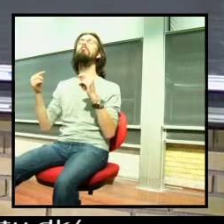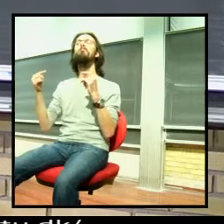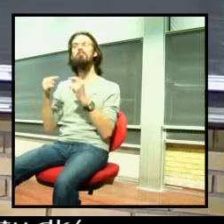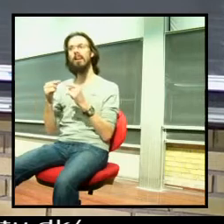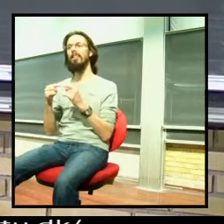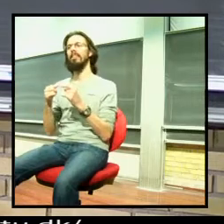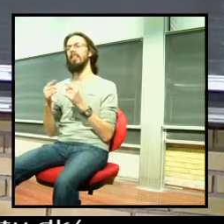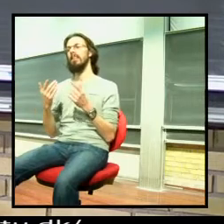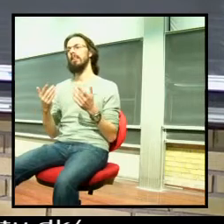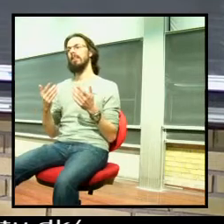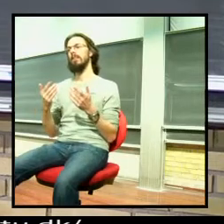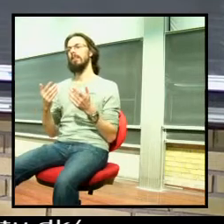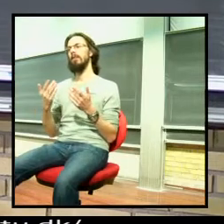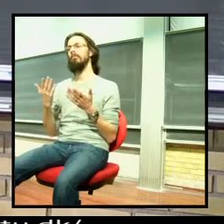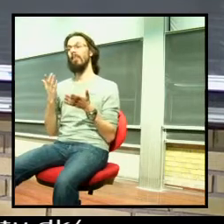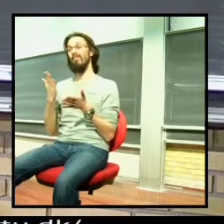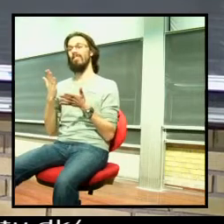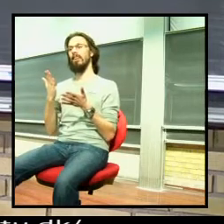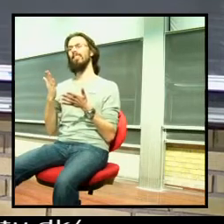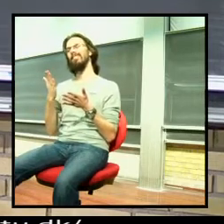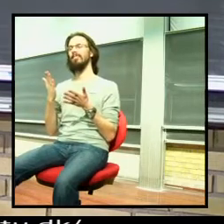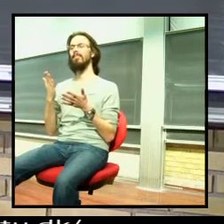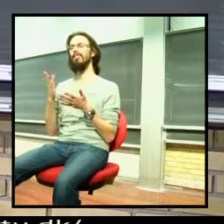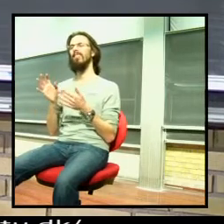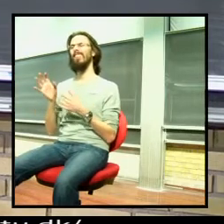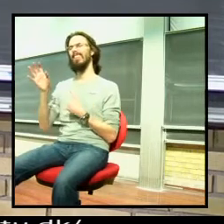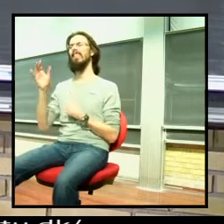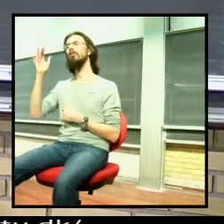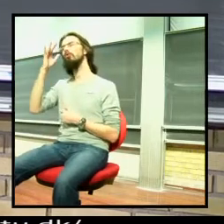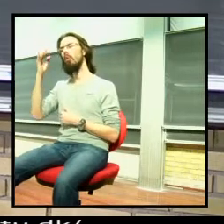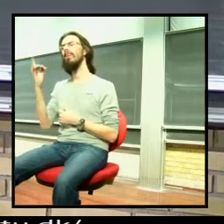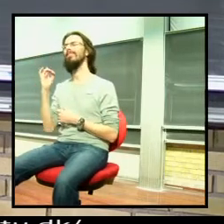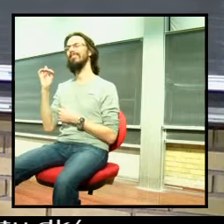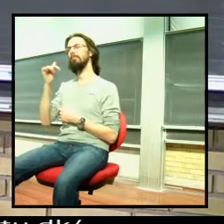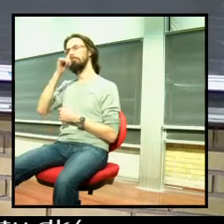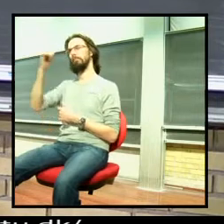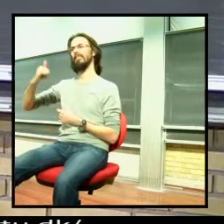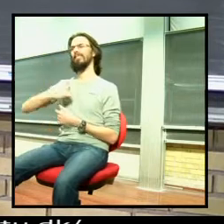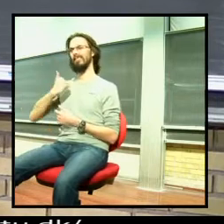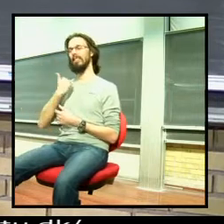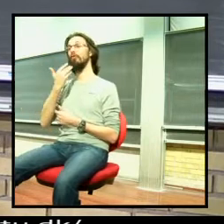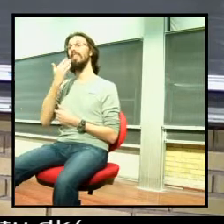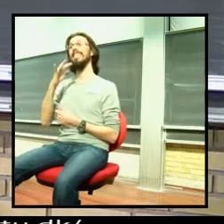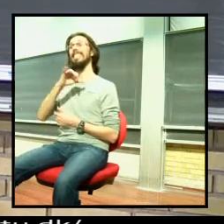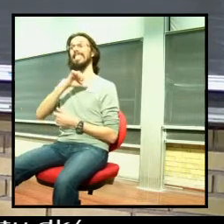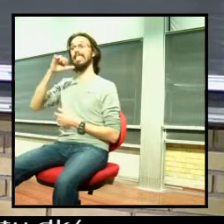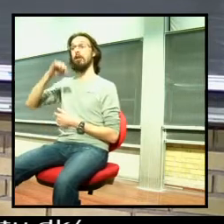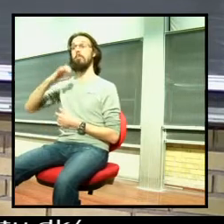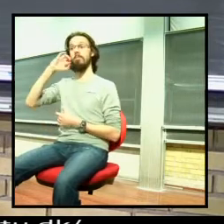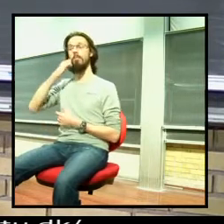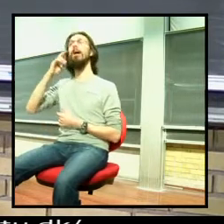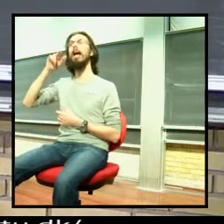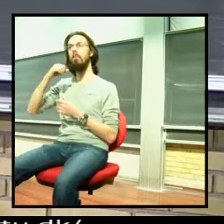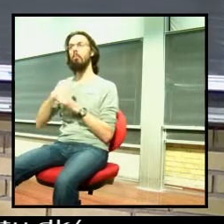mindre, og i virkeligheden tror jeg nok, at det er det her, der er det allervigtigste. Fordi selvom Mabel kan producere